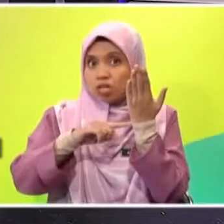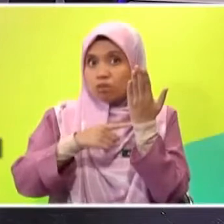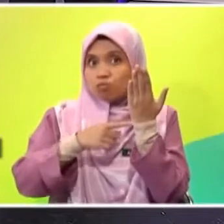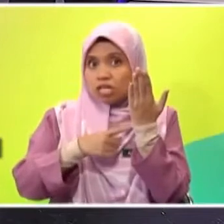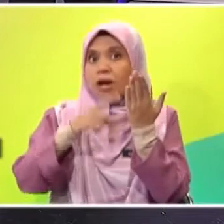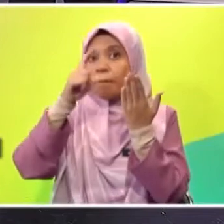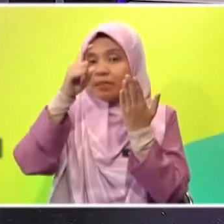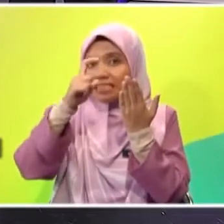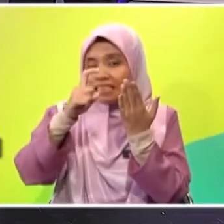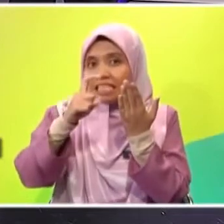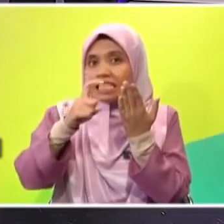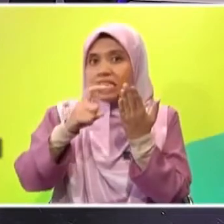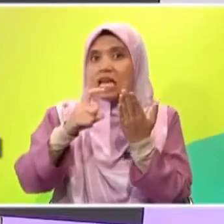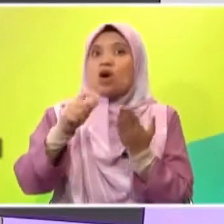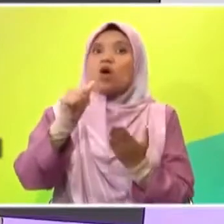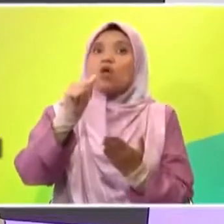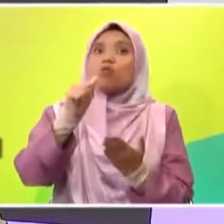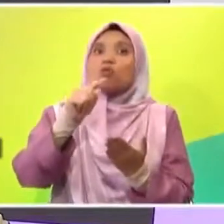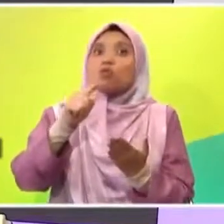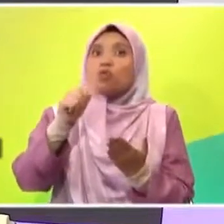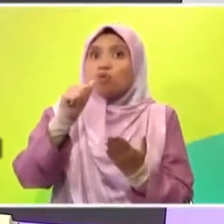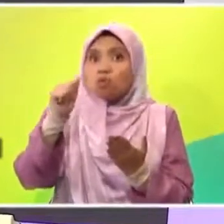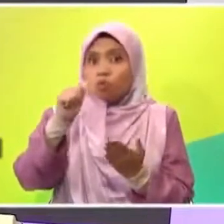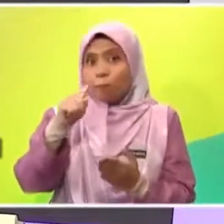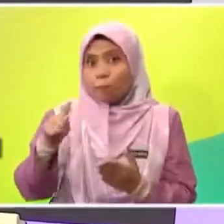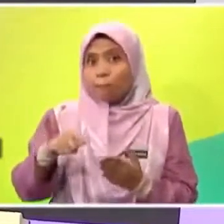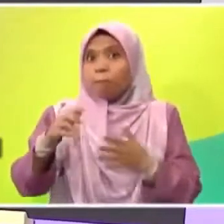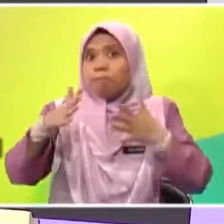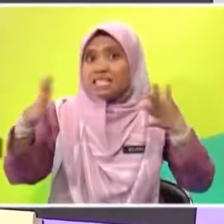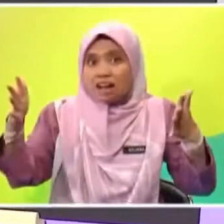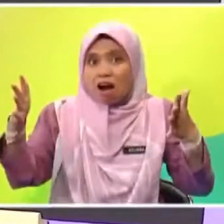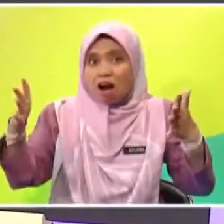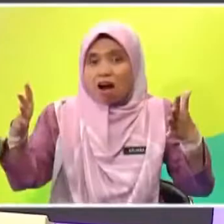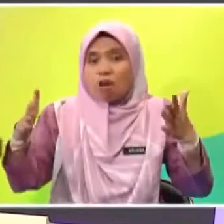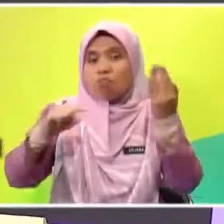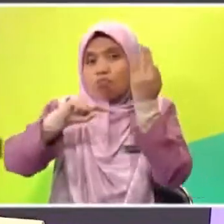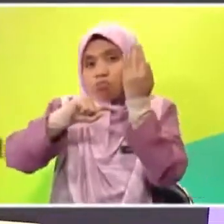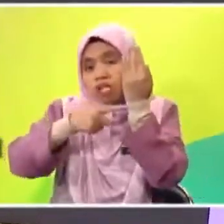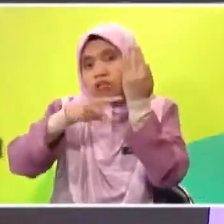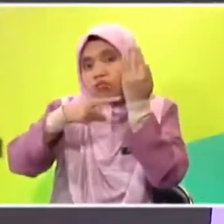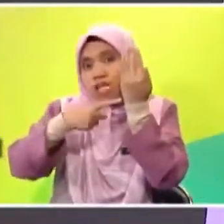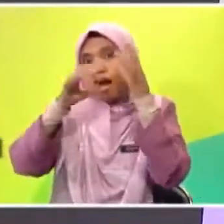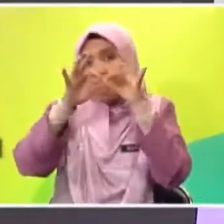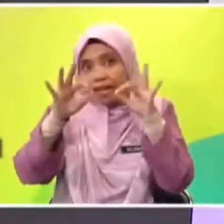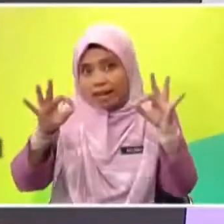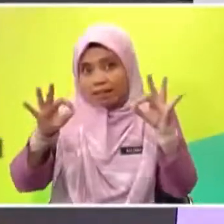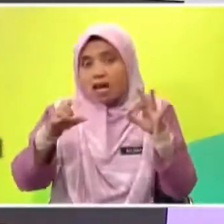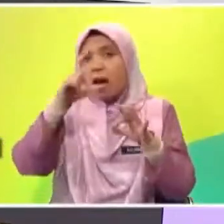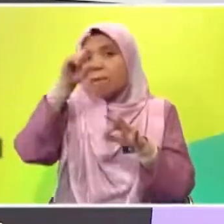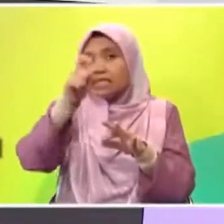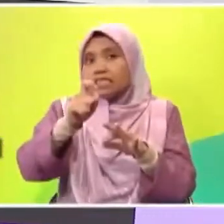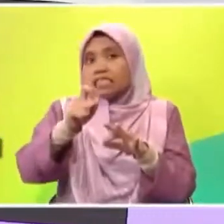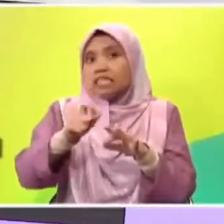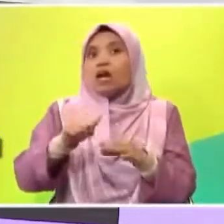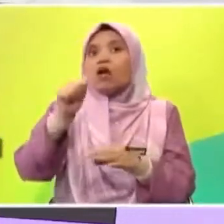sangat baik karena semua murid semua murid